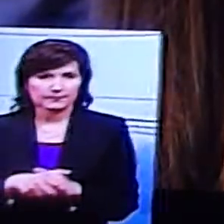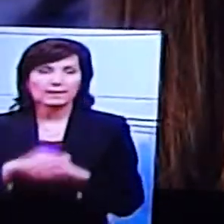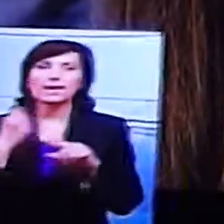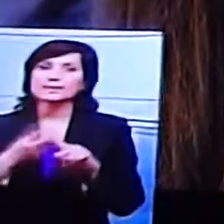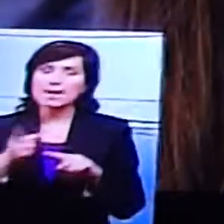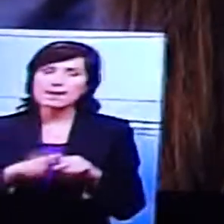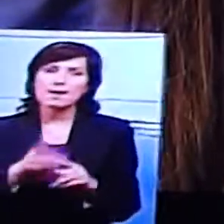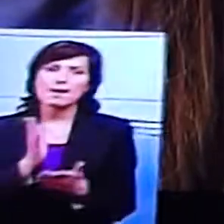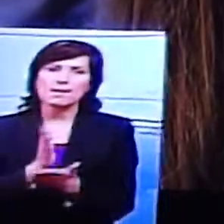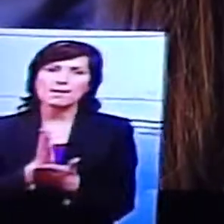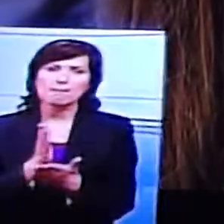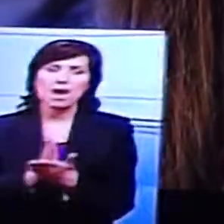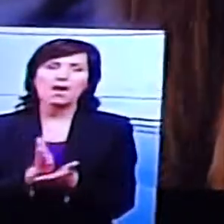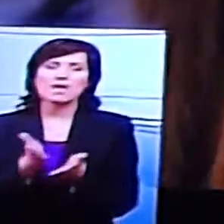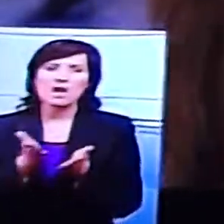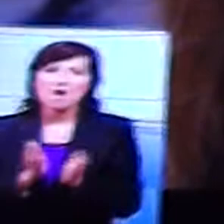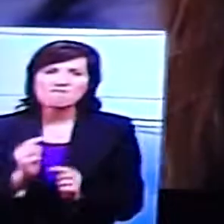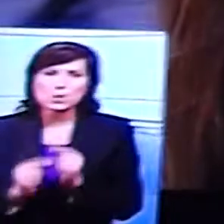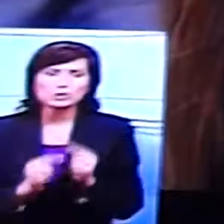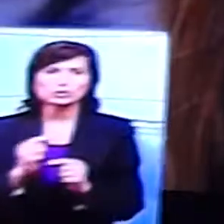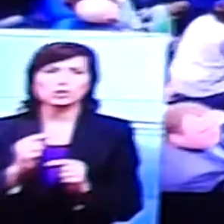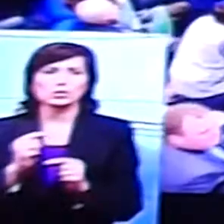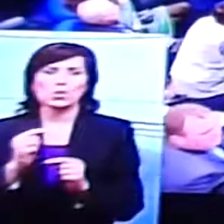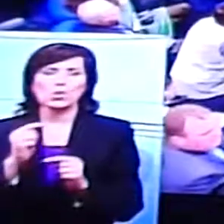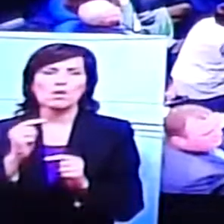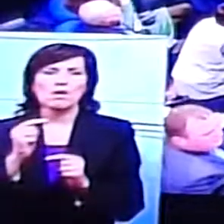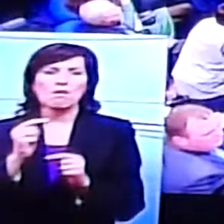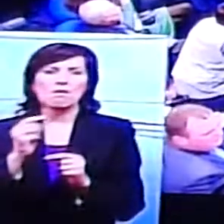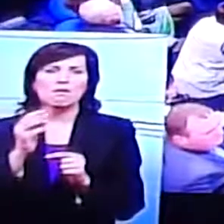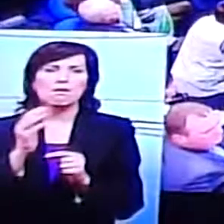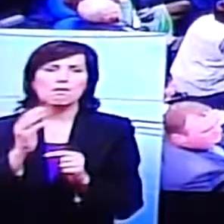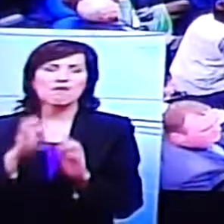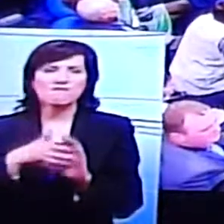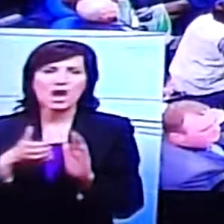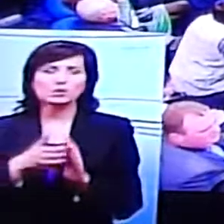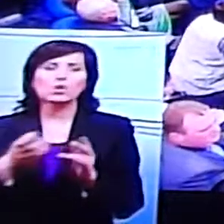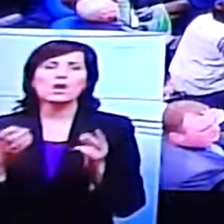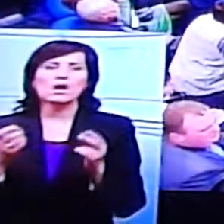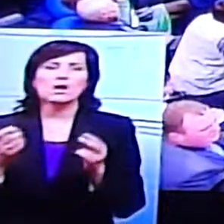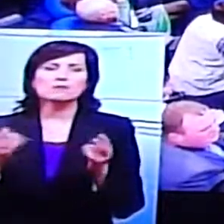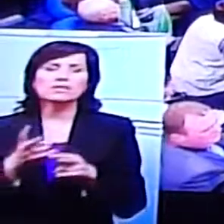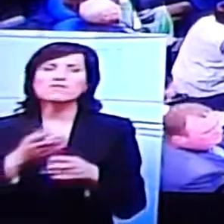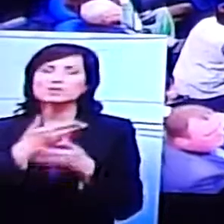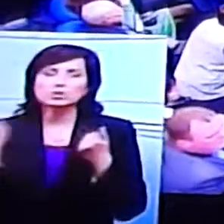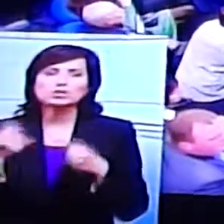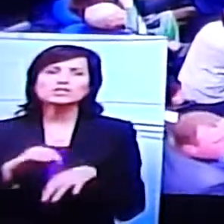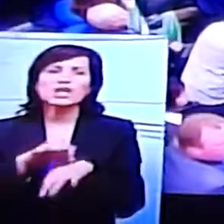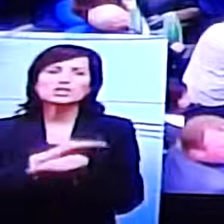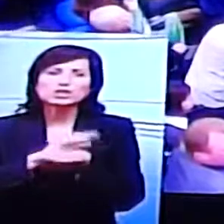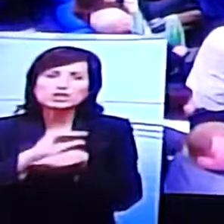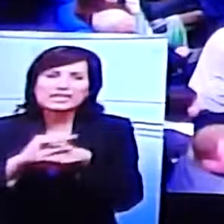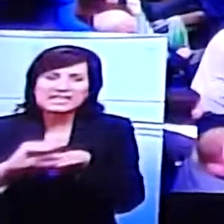яка мала вроджену ваду, відсутність шару шкіри, потребувала невідкладної операції і лікування за